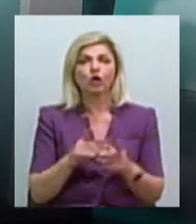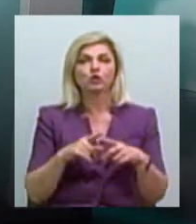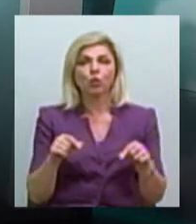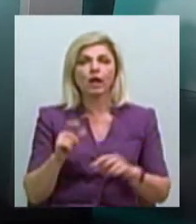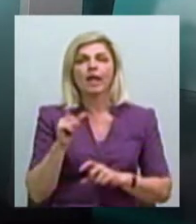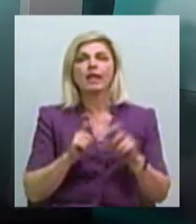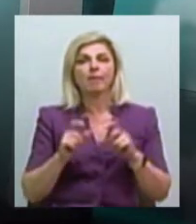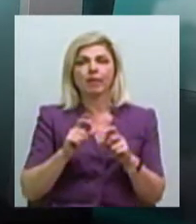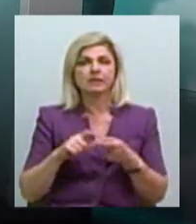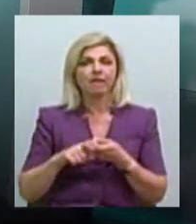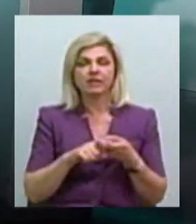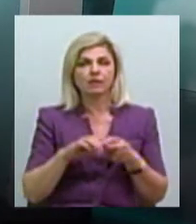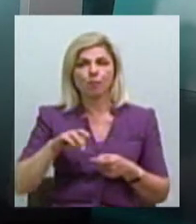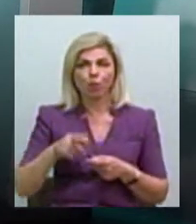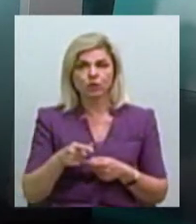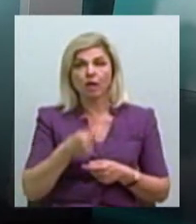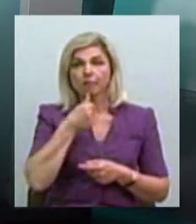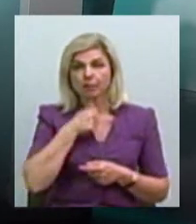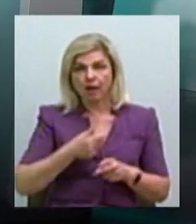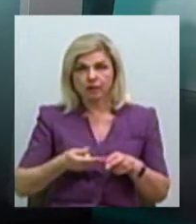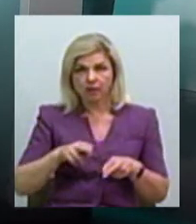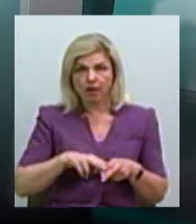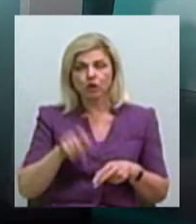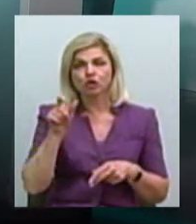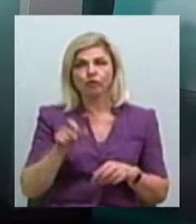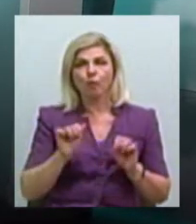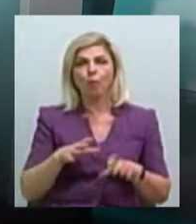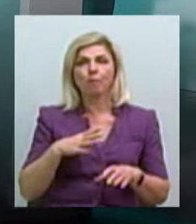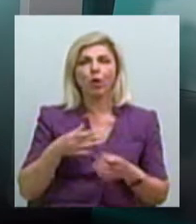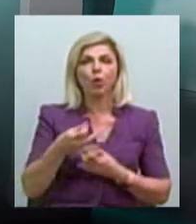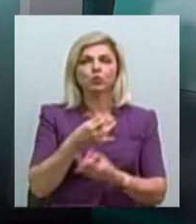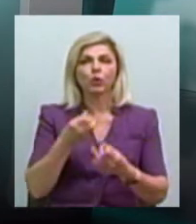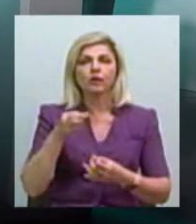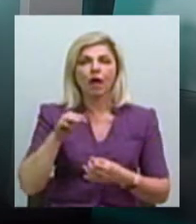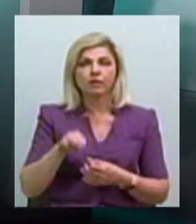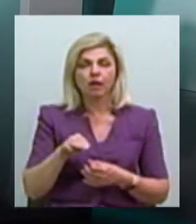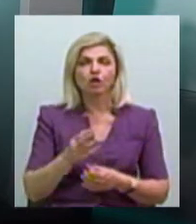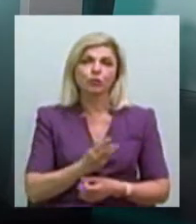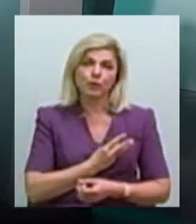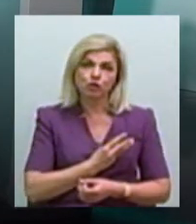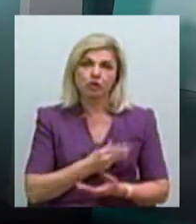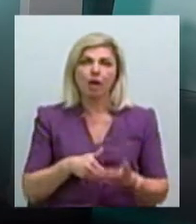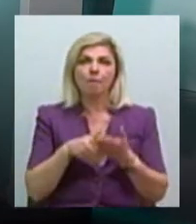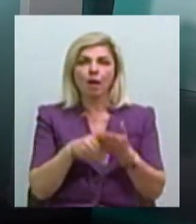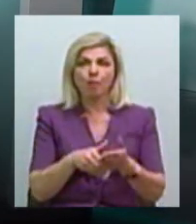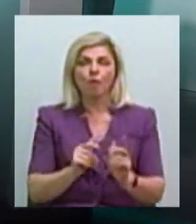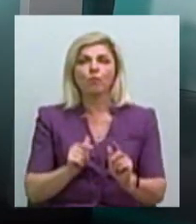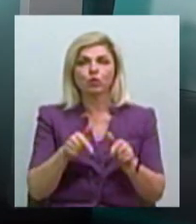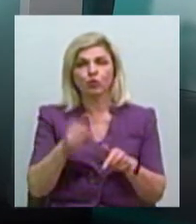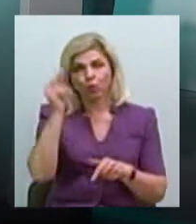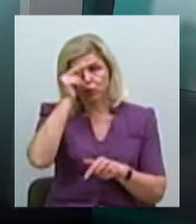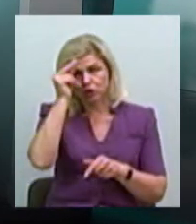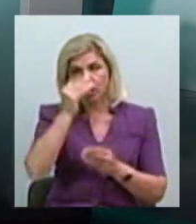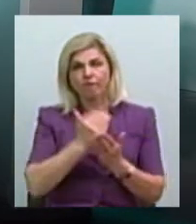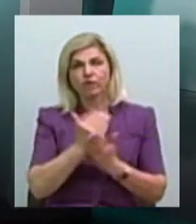химической зависимости, пройдя которую человек может стать консультантом. При желании мы помогаем поступать в учебные заведения, в